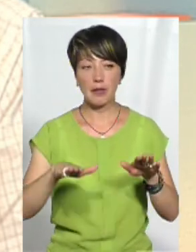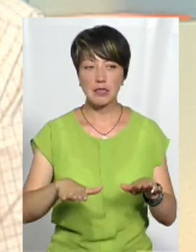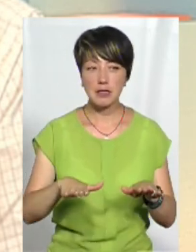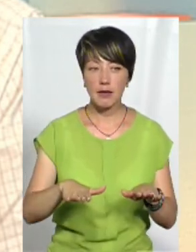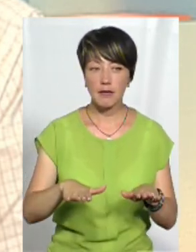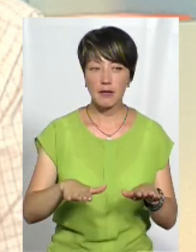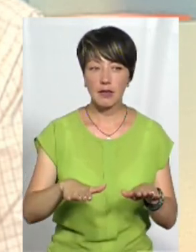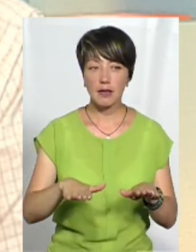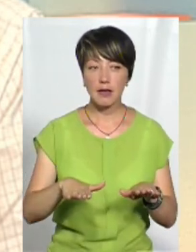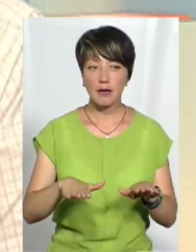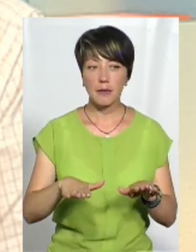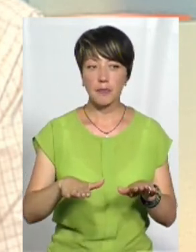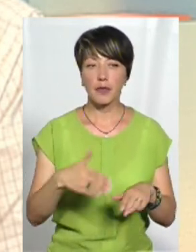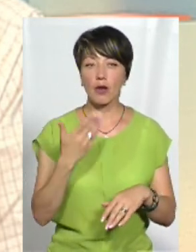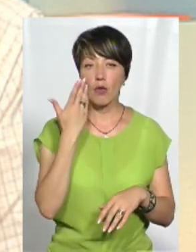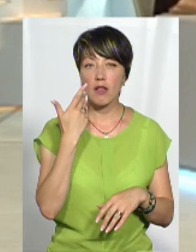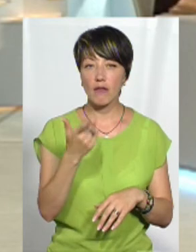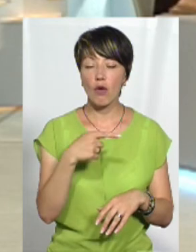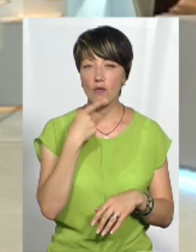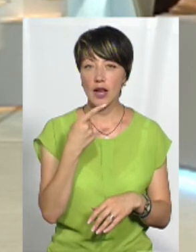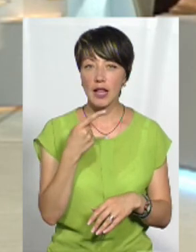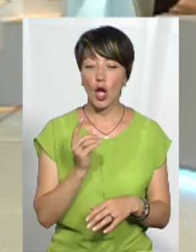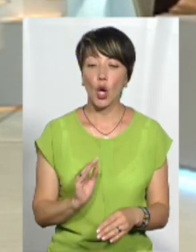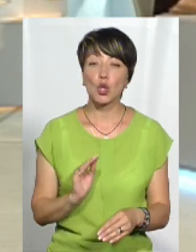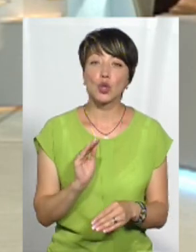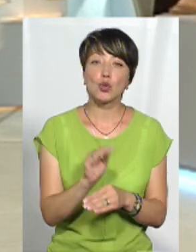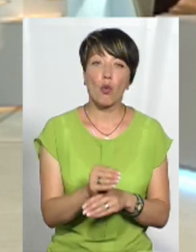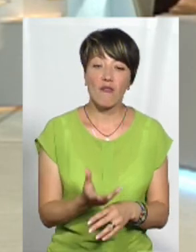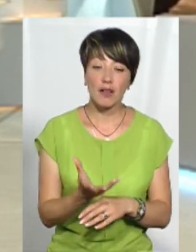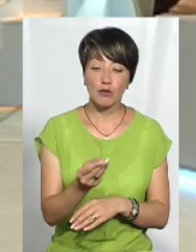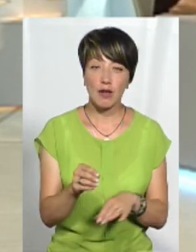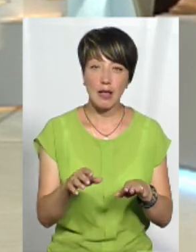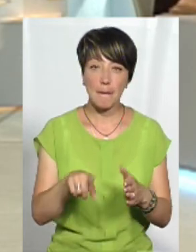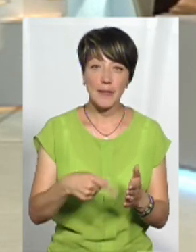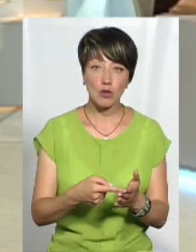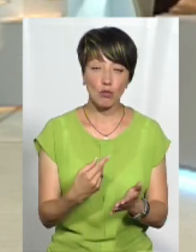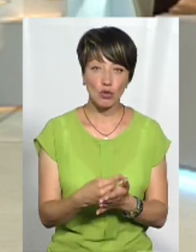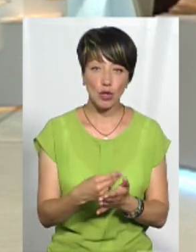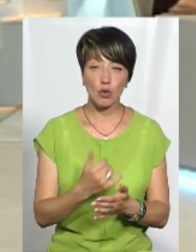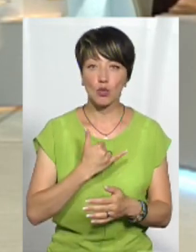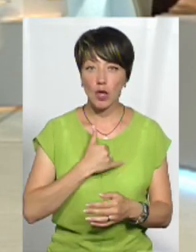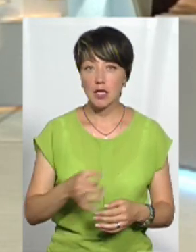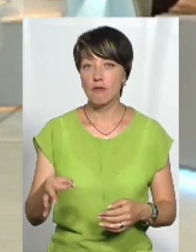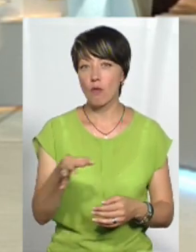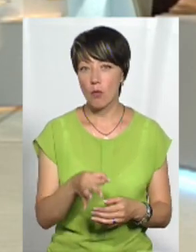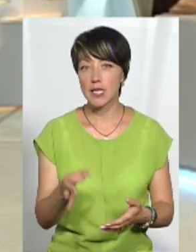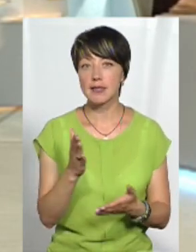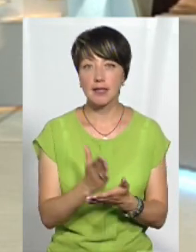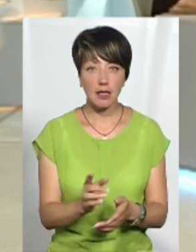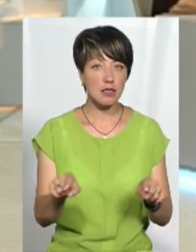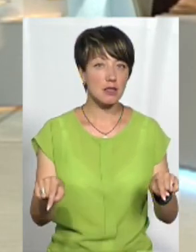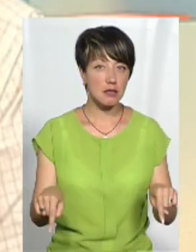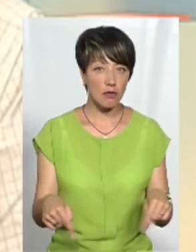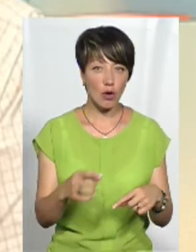місцевих. Дійсно, коли ви говорили про дофінансування, допустимо, з міського бюджету, в нас в області є